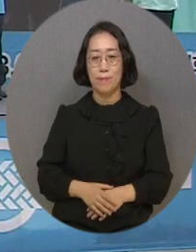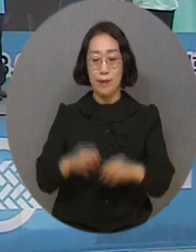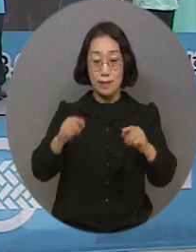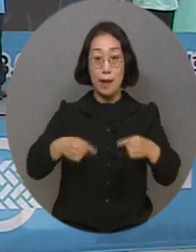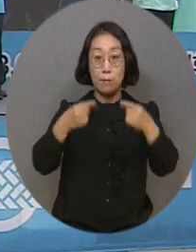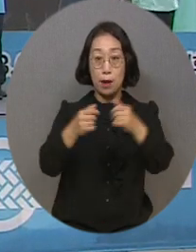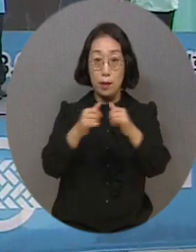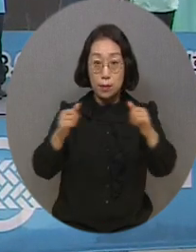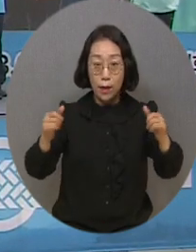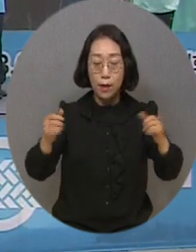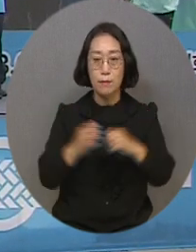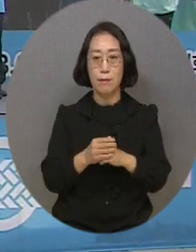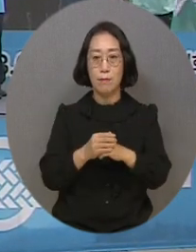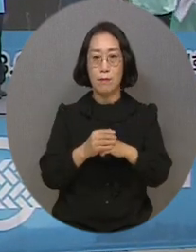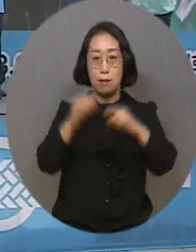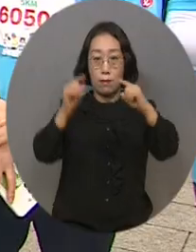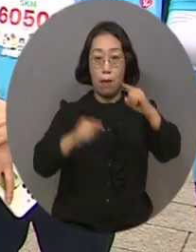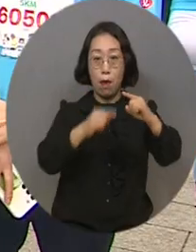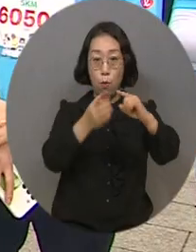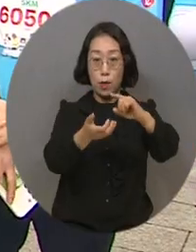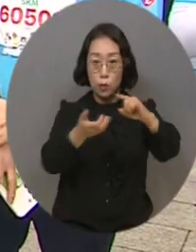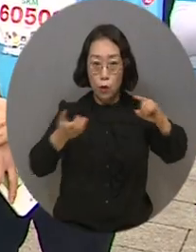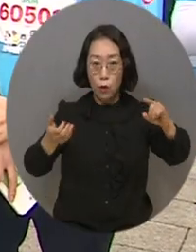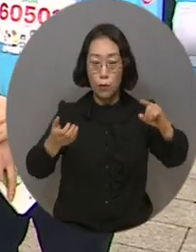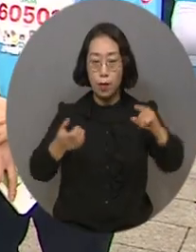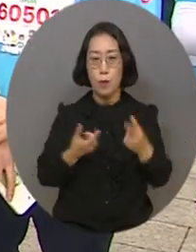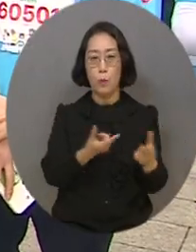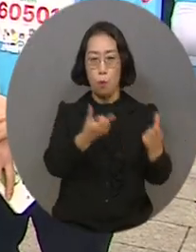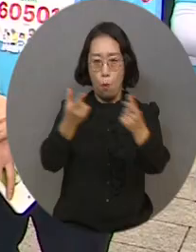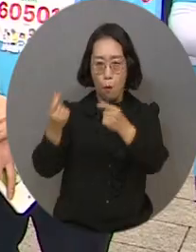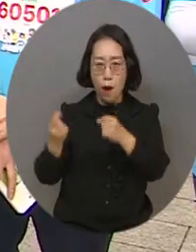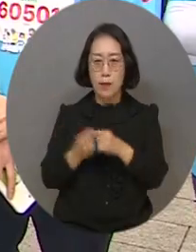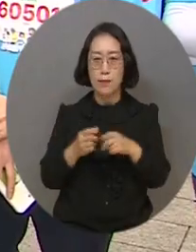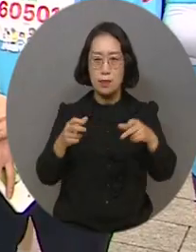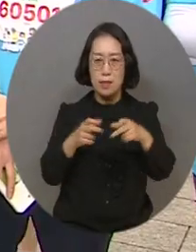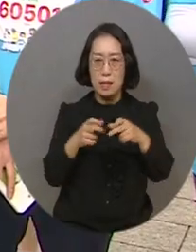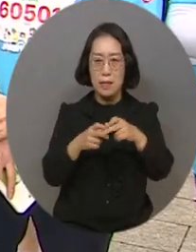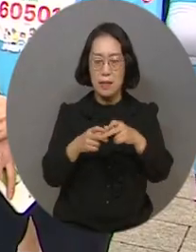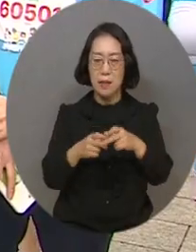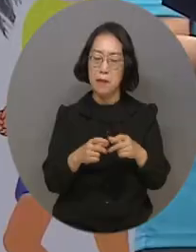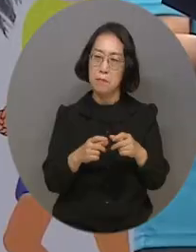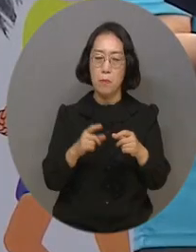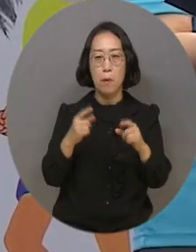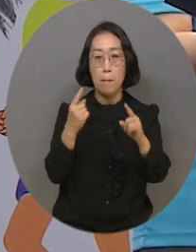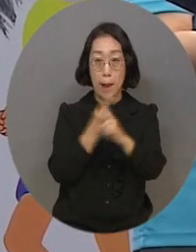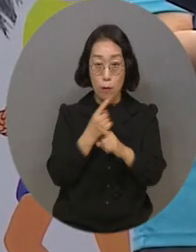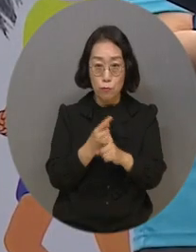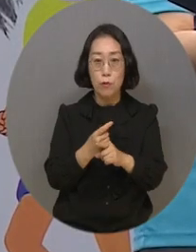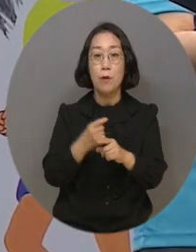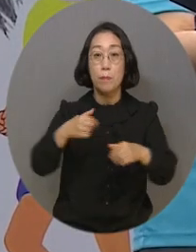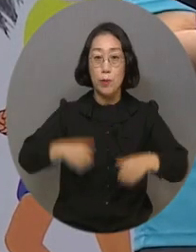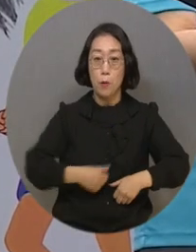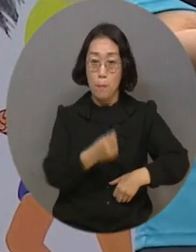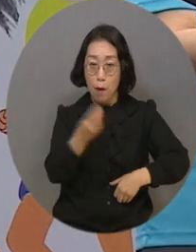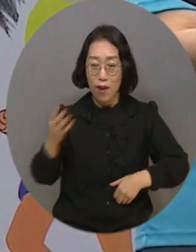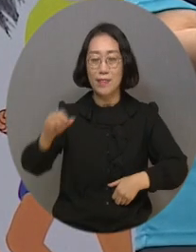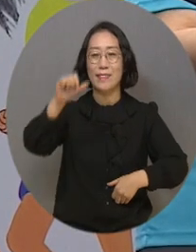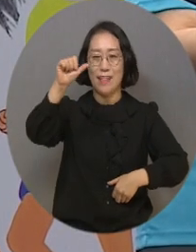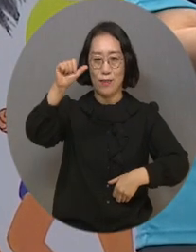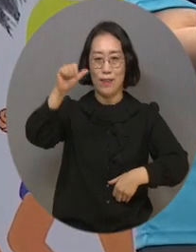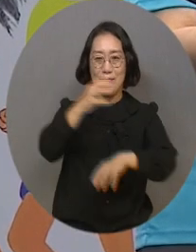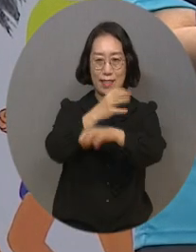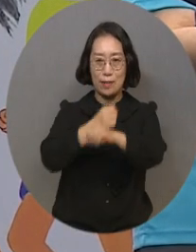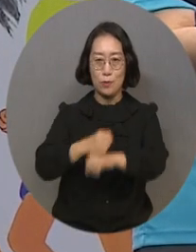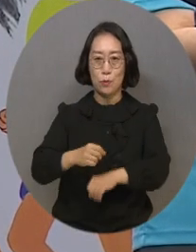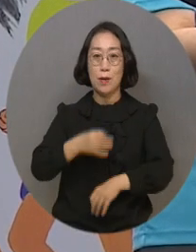참가자들은 대회에 앞서 하나된 목소리로 장애인에 대한 표현을 개선하는 슈퍼블루 다섯 가지 약속을 함께 외치기도